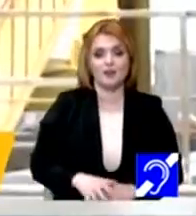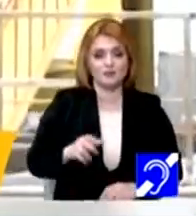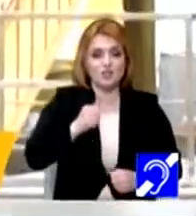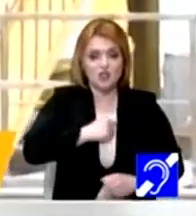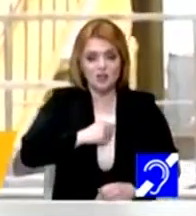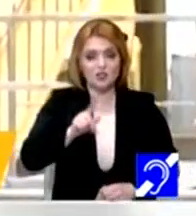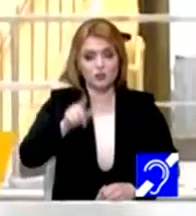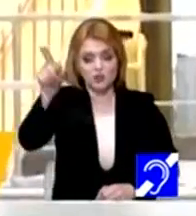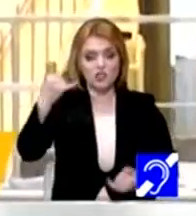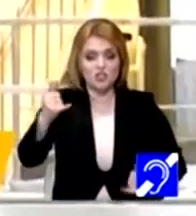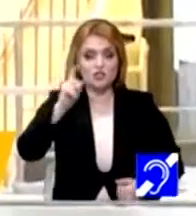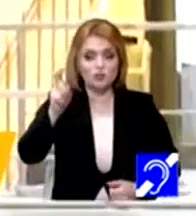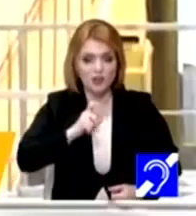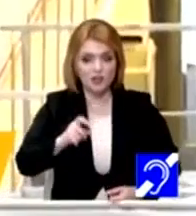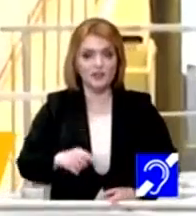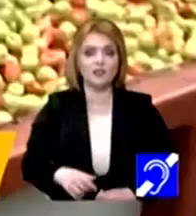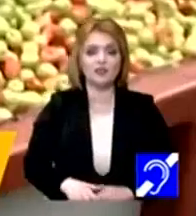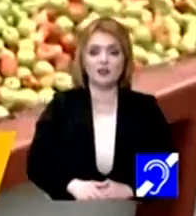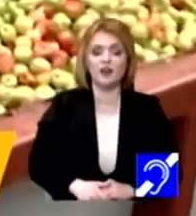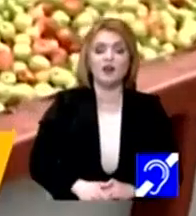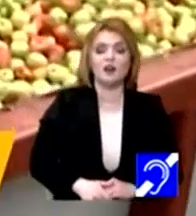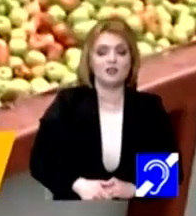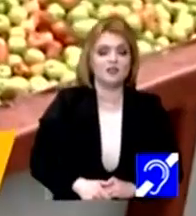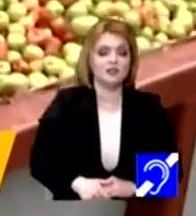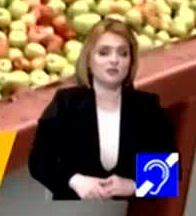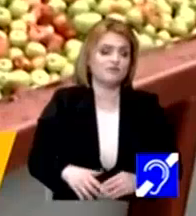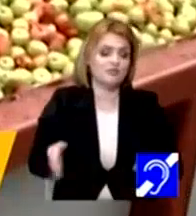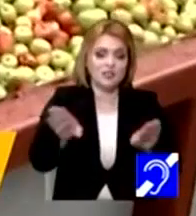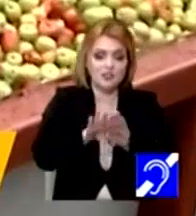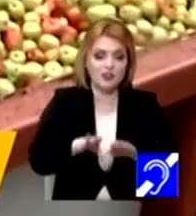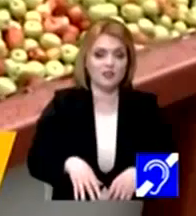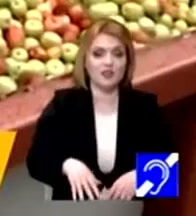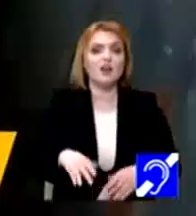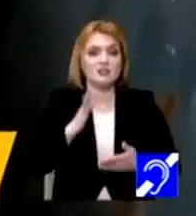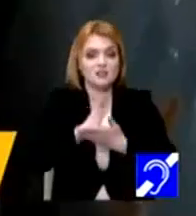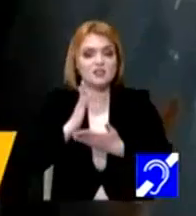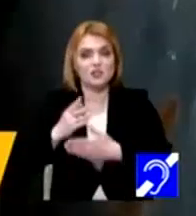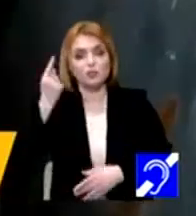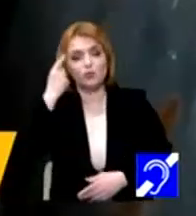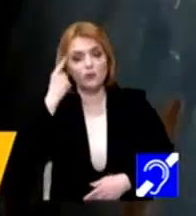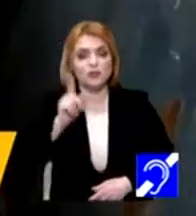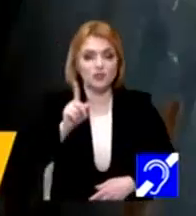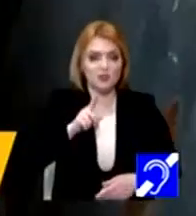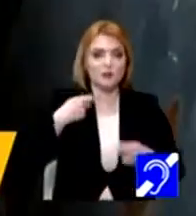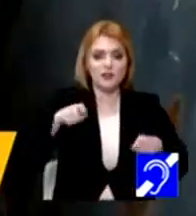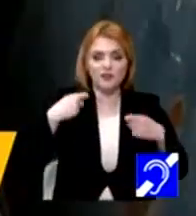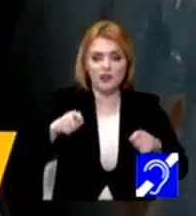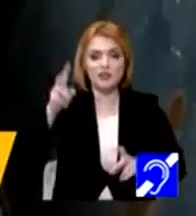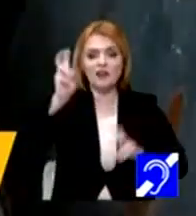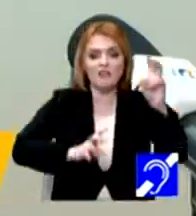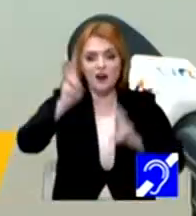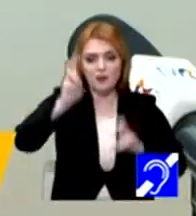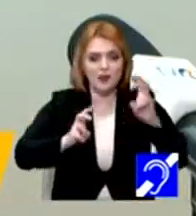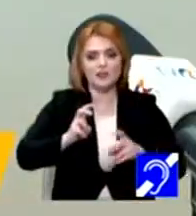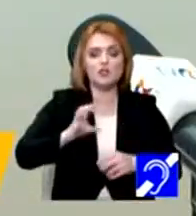Unii se gândesc să livreze merele la fabricile de procesare din Republica Moldova. Chiar și așa există riscul că nu își vor putea scoate